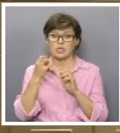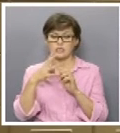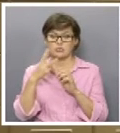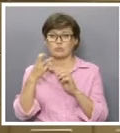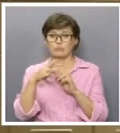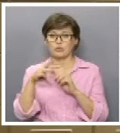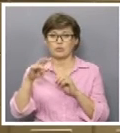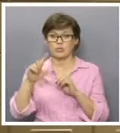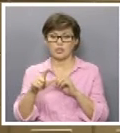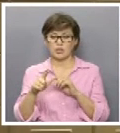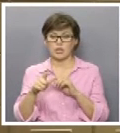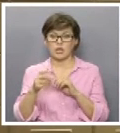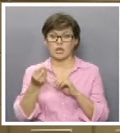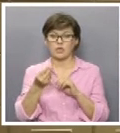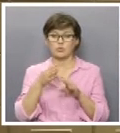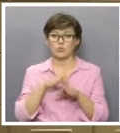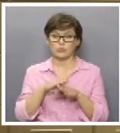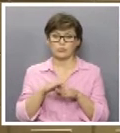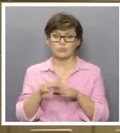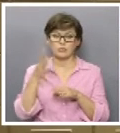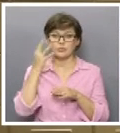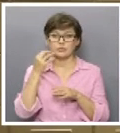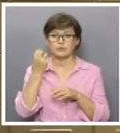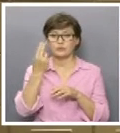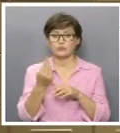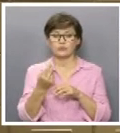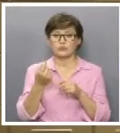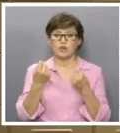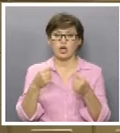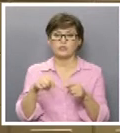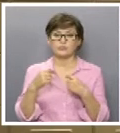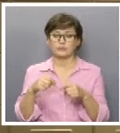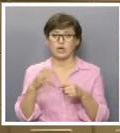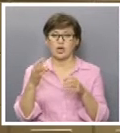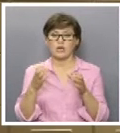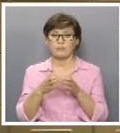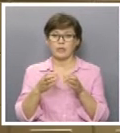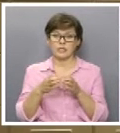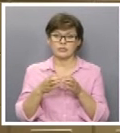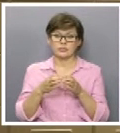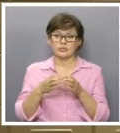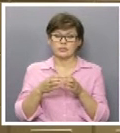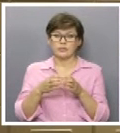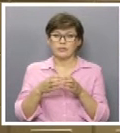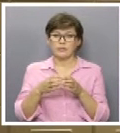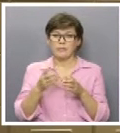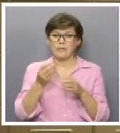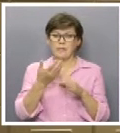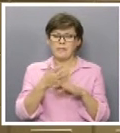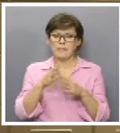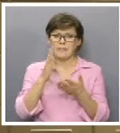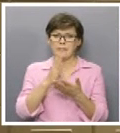300 миллион теңге, қаражат толығымен Алматы әлеуметтік кәсіпкерлік корпорациясының қорынан бөлініп отыр.